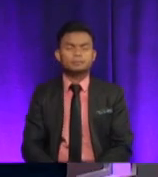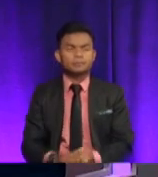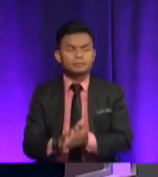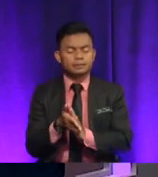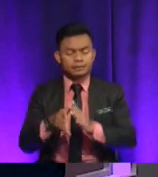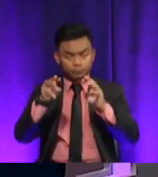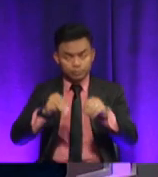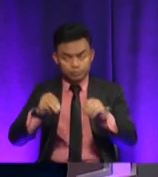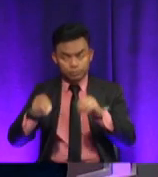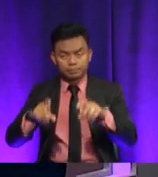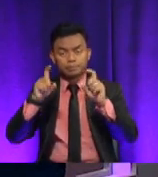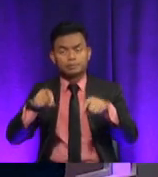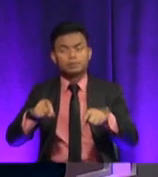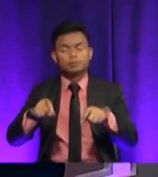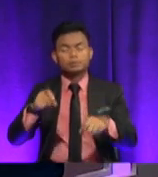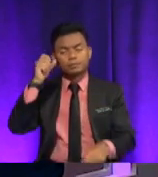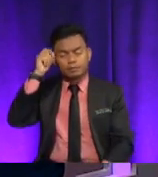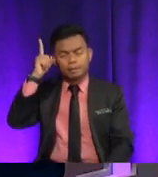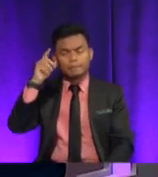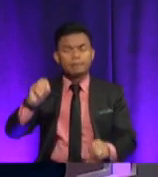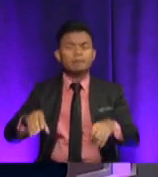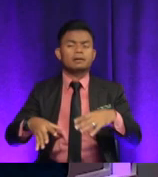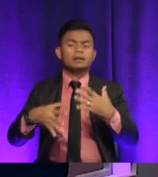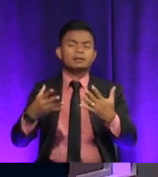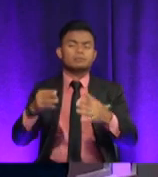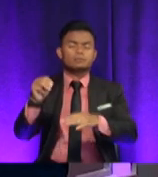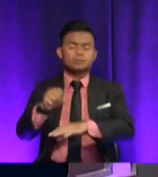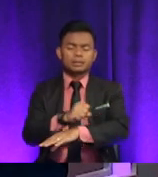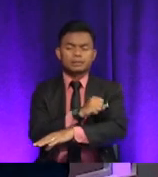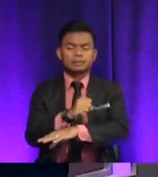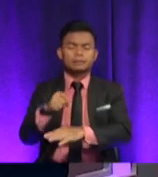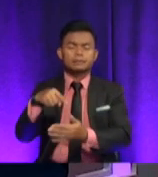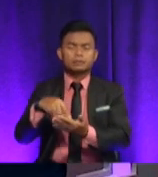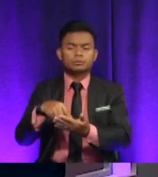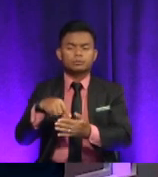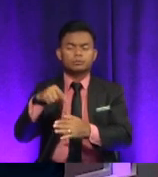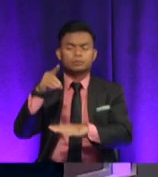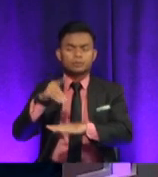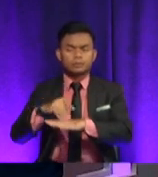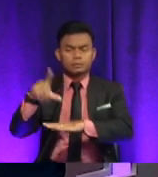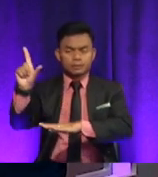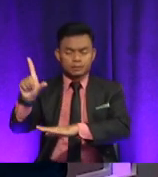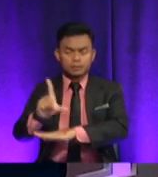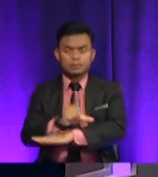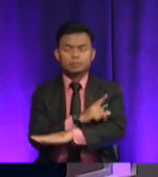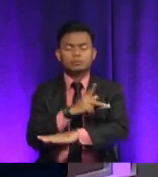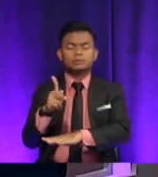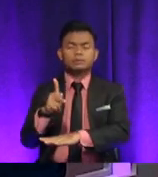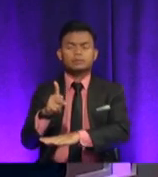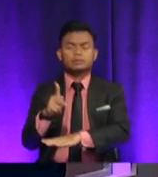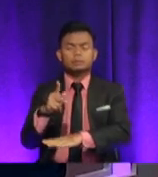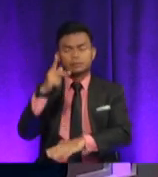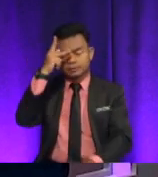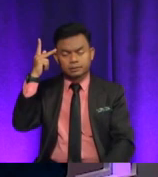Bagaimana syair itu di lagukan banyak mempunyai irama yang sebagaimana